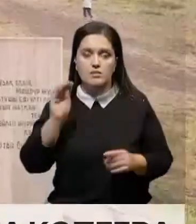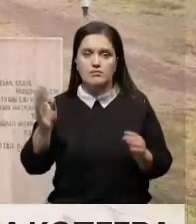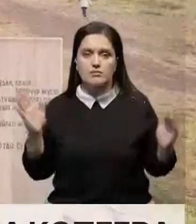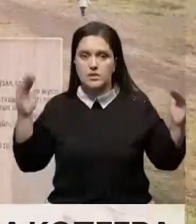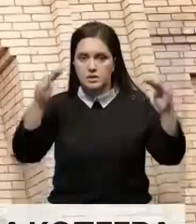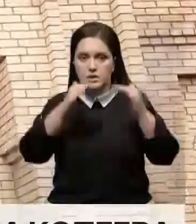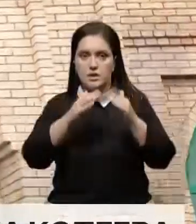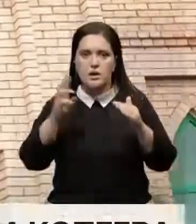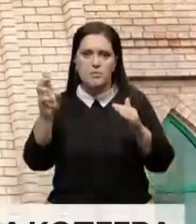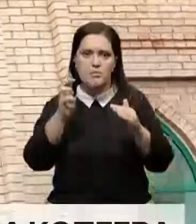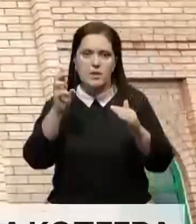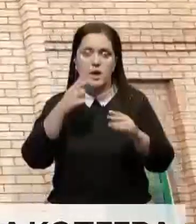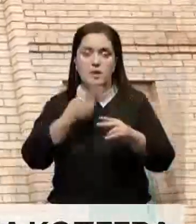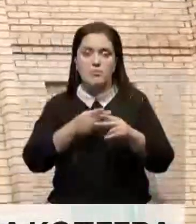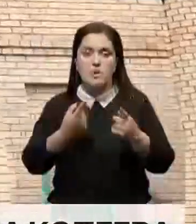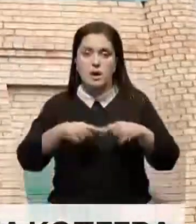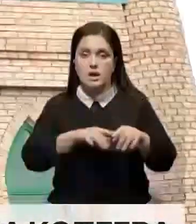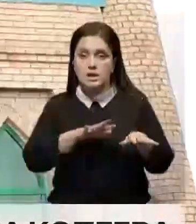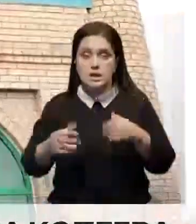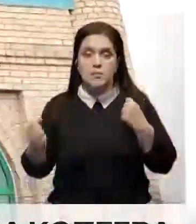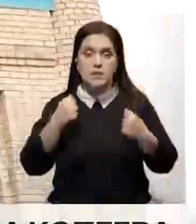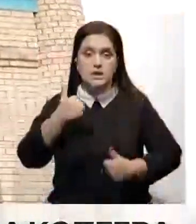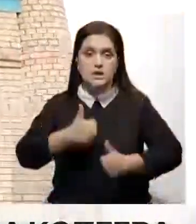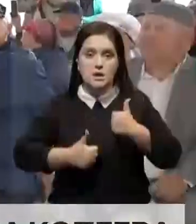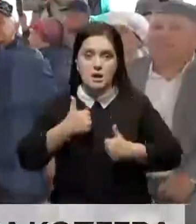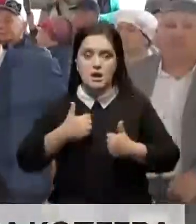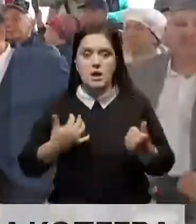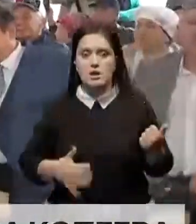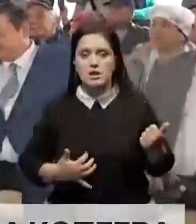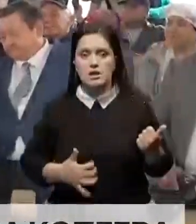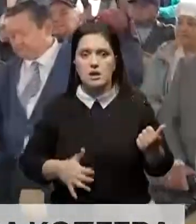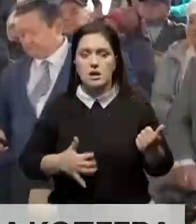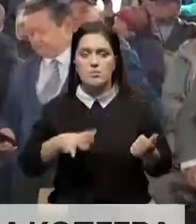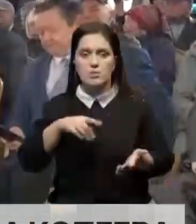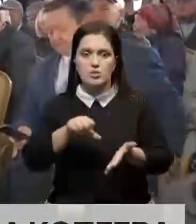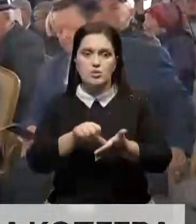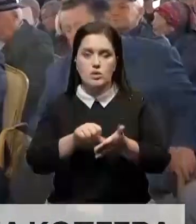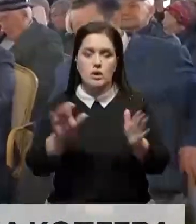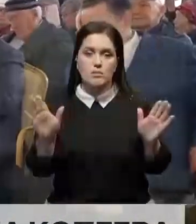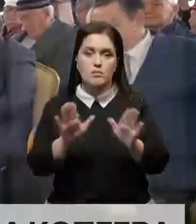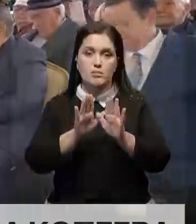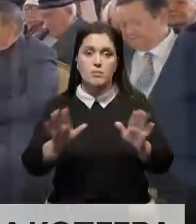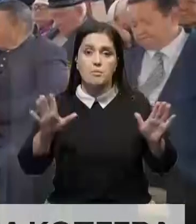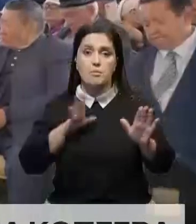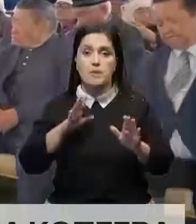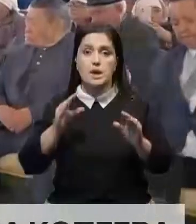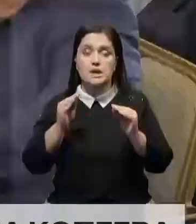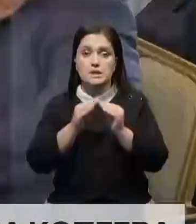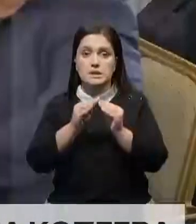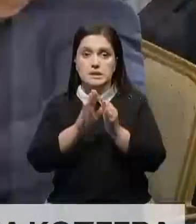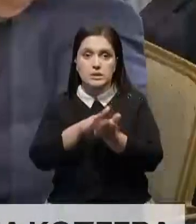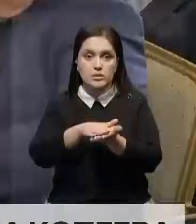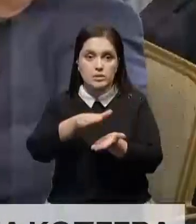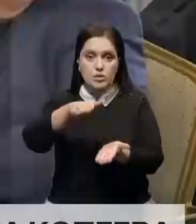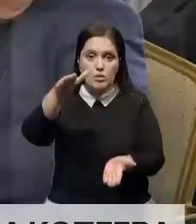из сотни белоснежных Юрт организовали спортивные состязания акыны приняли участие в айтисе состоялась презентация десятитомников